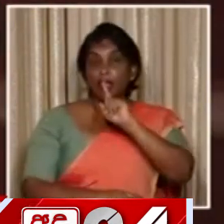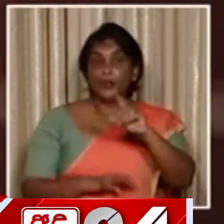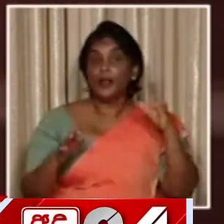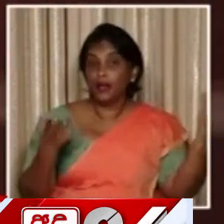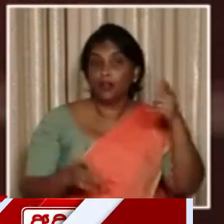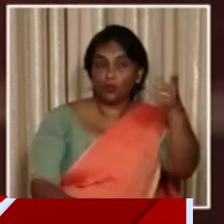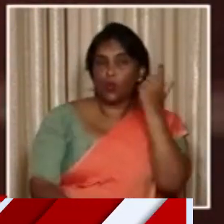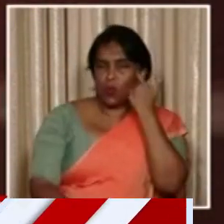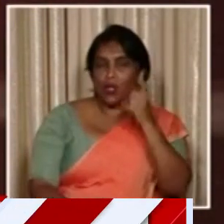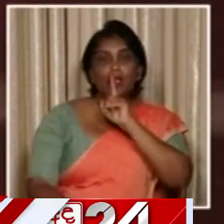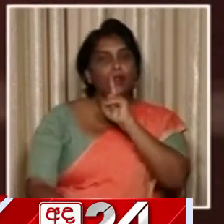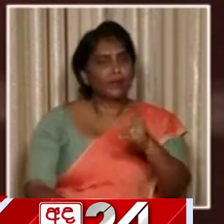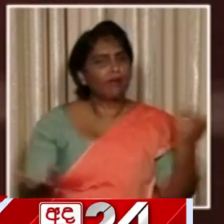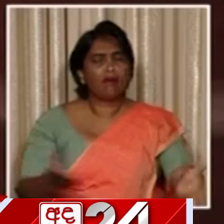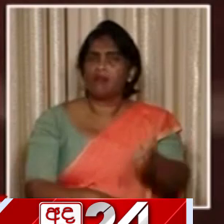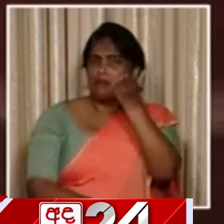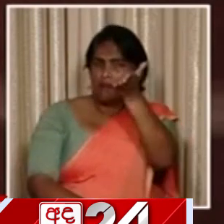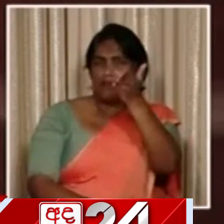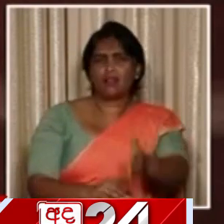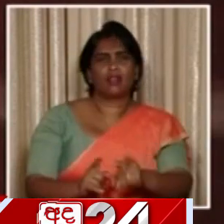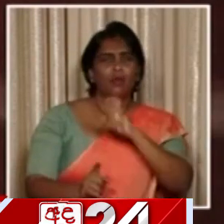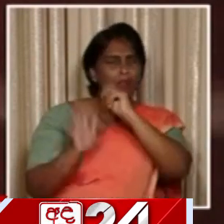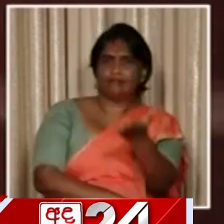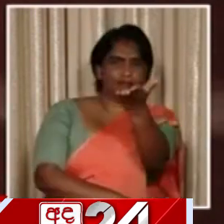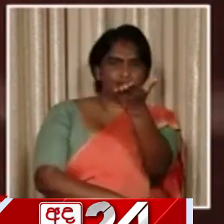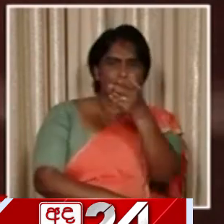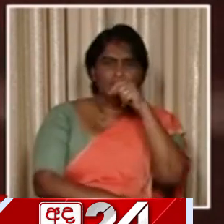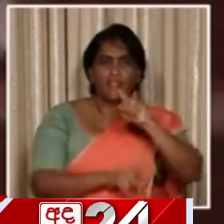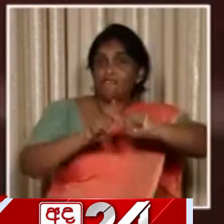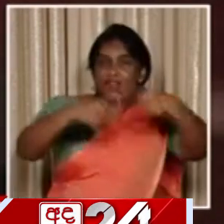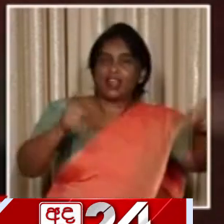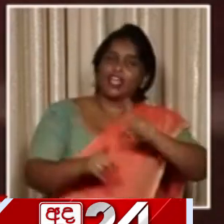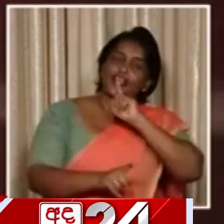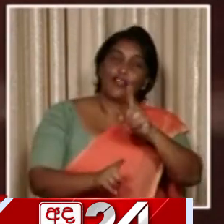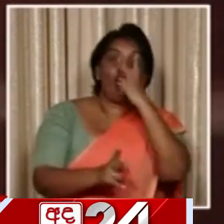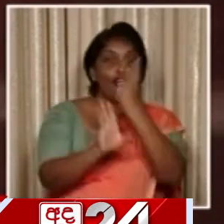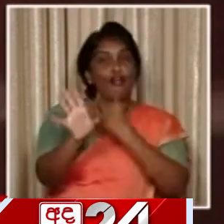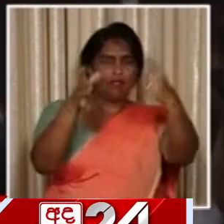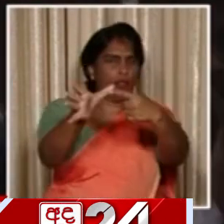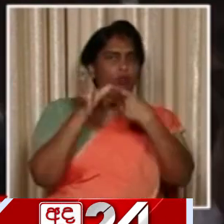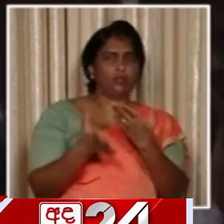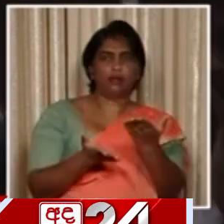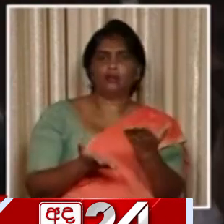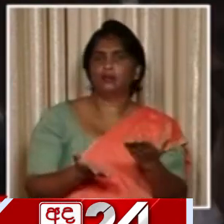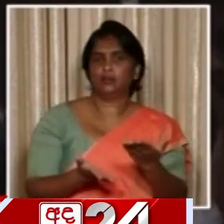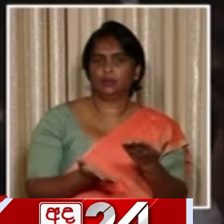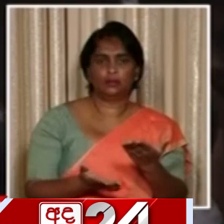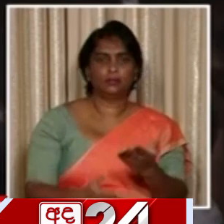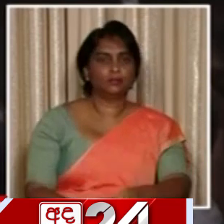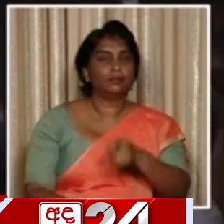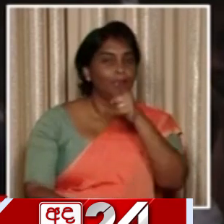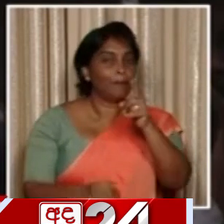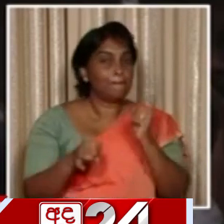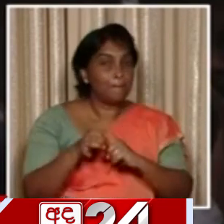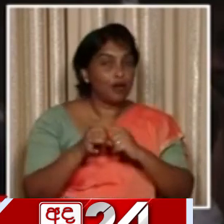බව ඔබතුමා දැනදැනනේ කිව්වේ. ඉතින් ඔබතුමානේ අධිකරණයේ හැල්ලුවට ලක් කරන්නේ. වෙන මිනිහෙක් කිව්වනම් අද අවුරුදු දෙකක් හිරේ නේද? That is what it says.